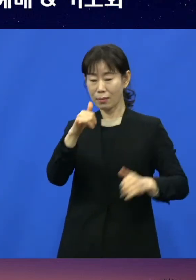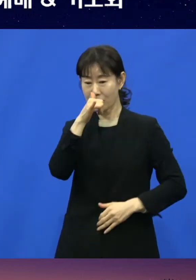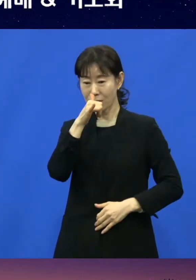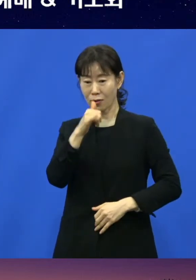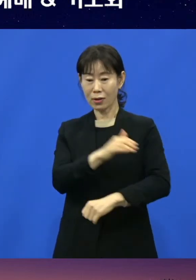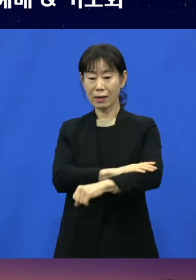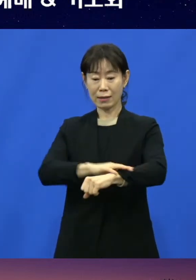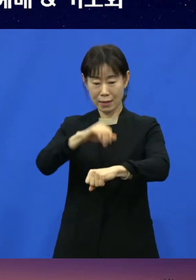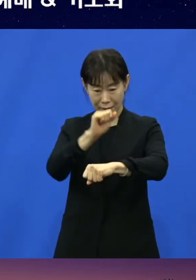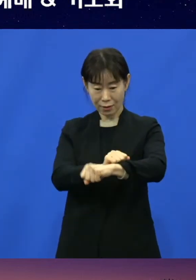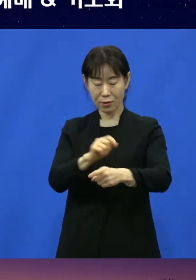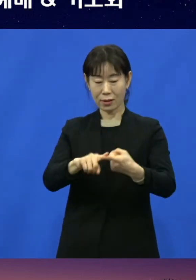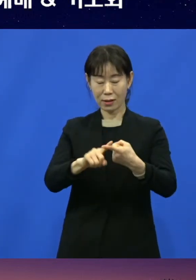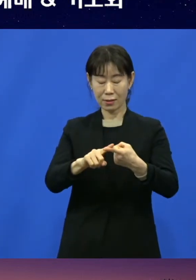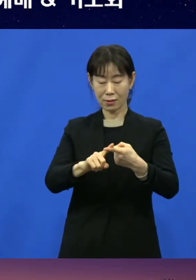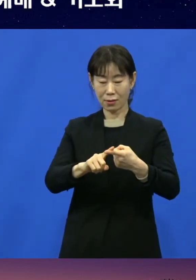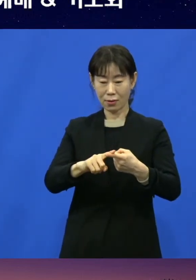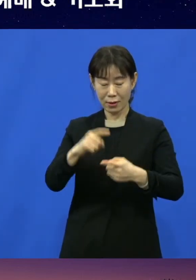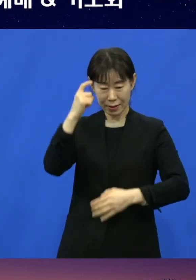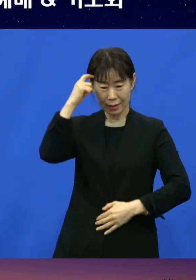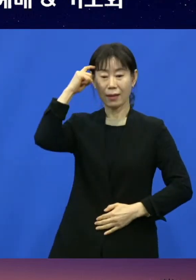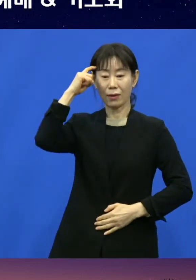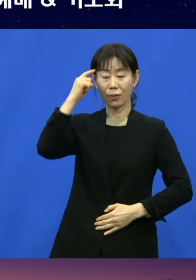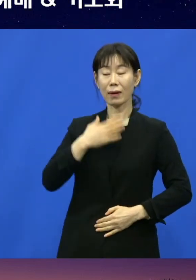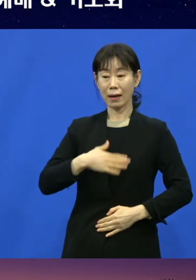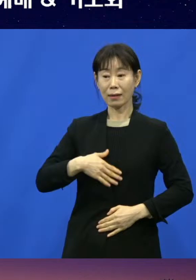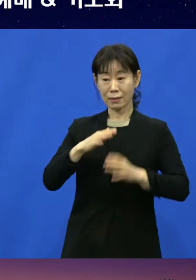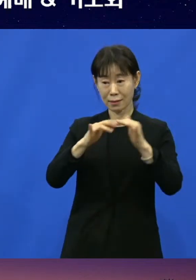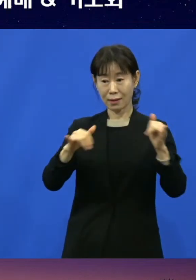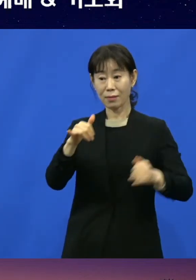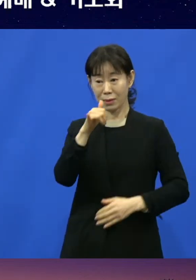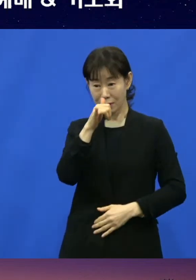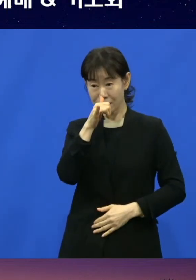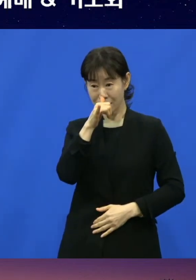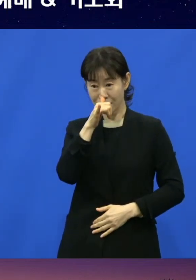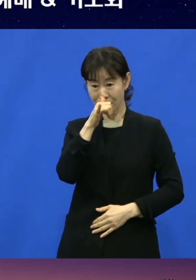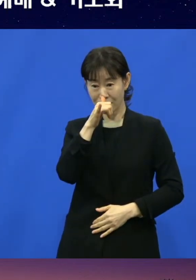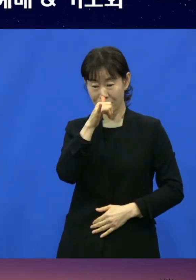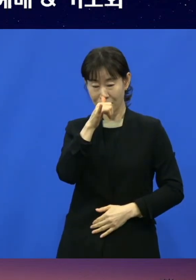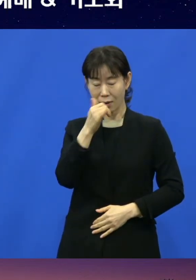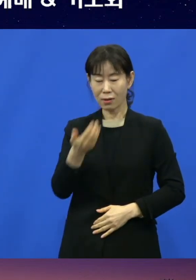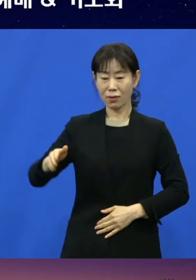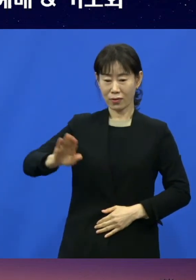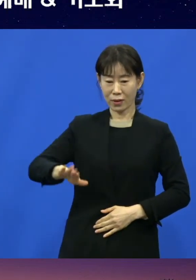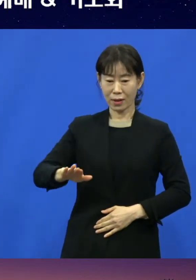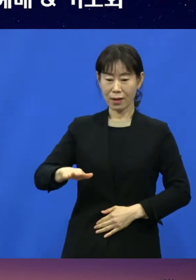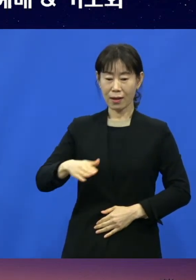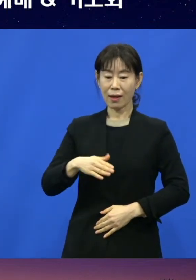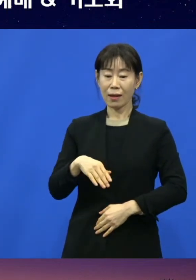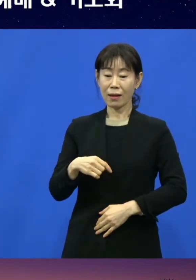것. 자기에게 그 재능과 강점이 뭔지를 모르고 사는 사람들이 있죠.